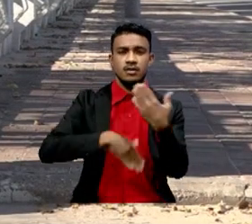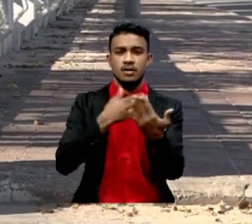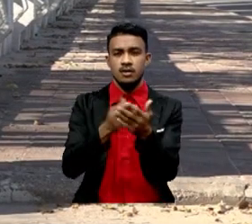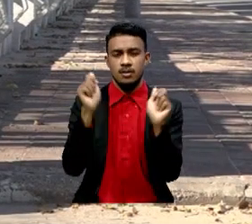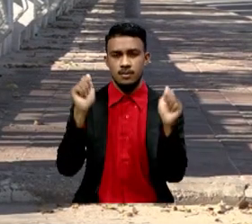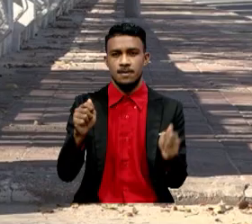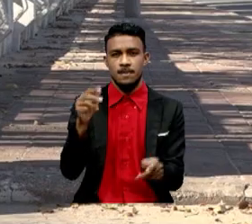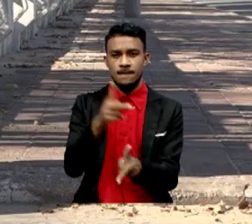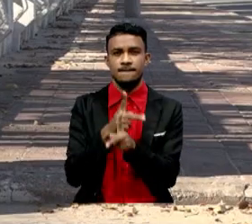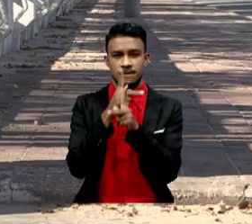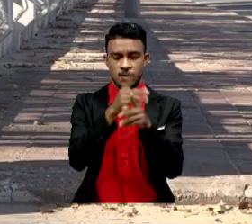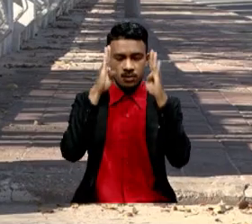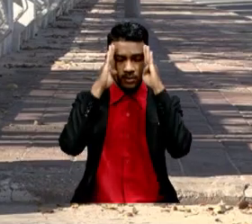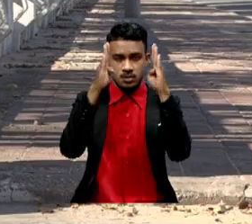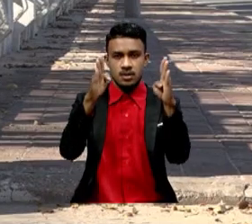tau atensaun.